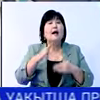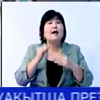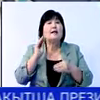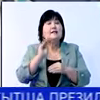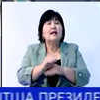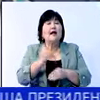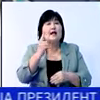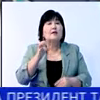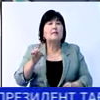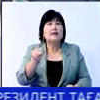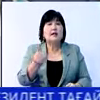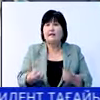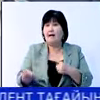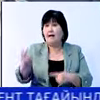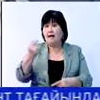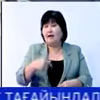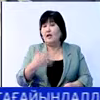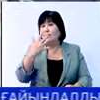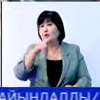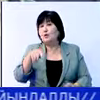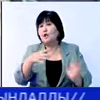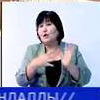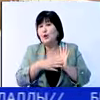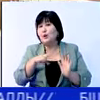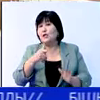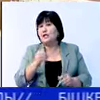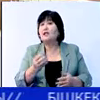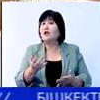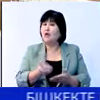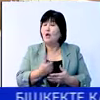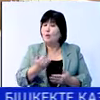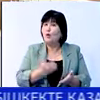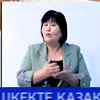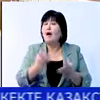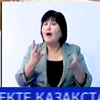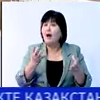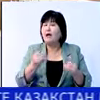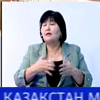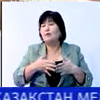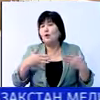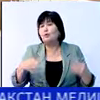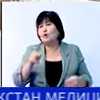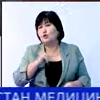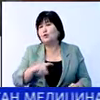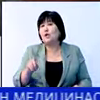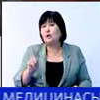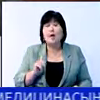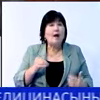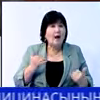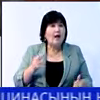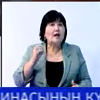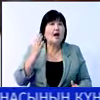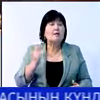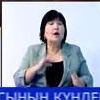аймаққа салынған әрбір бір теңгенің қайтарымы 5,9 теңгеден келіп тұр. Бұл бақытта әлі де толымды жұмыс күтіледі. Ал